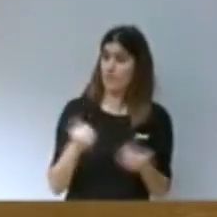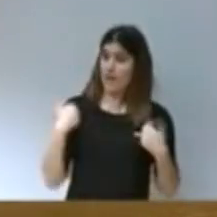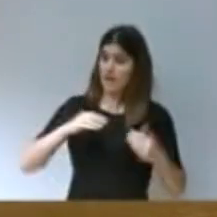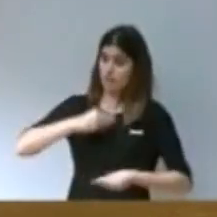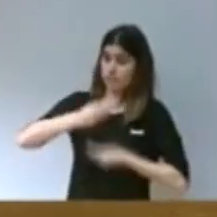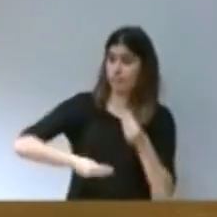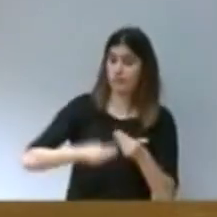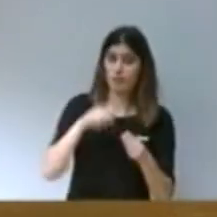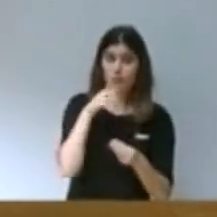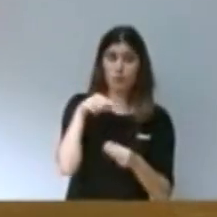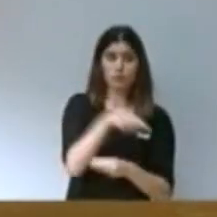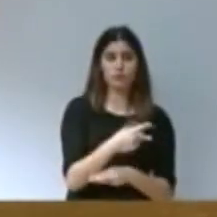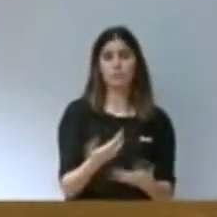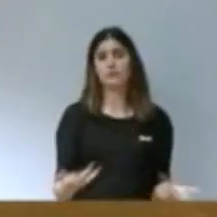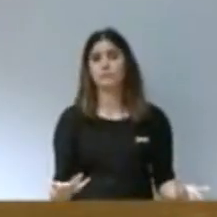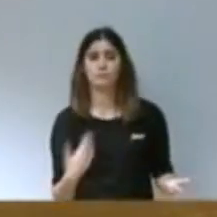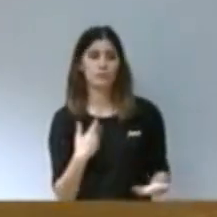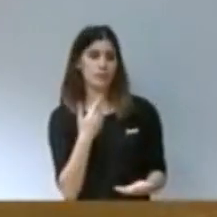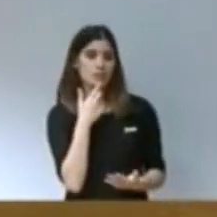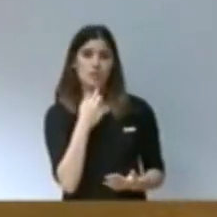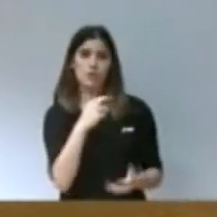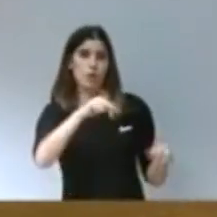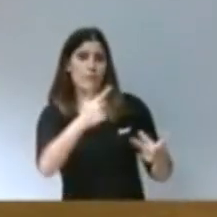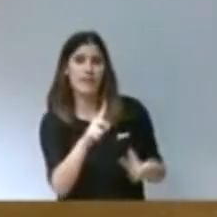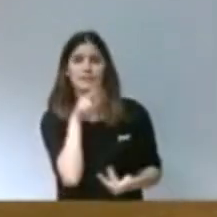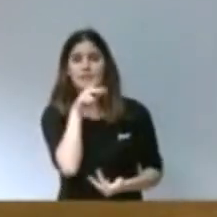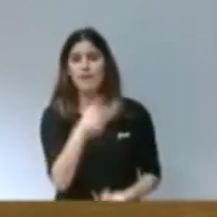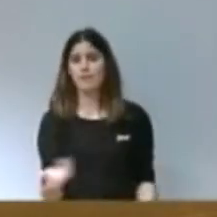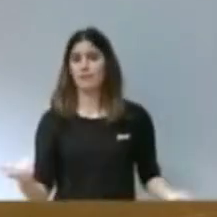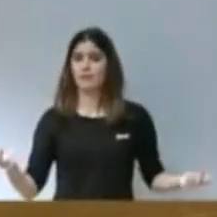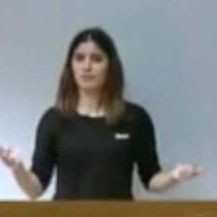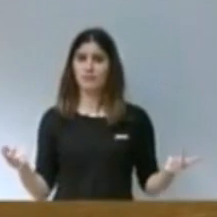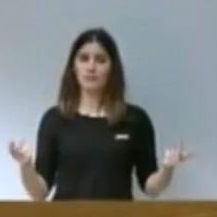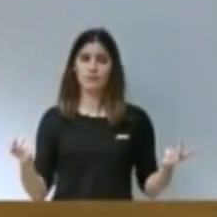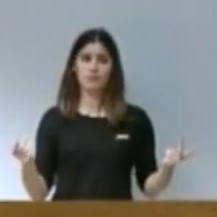mos deixaren vostès, però és que si no deixen vostès... Senyories, no...